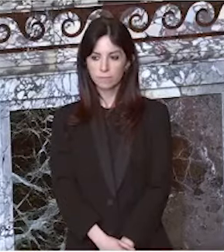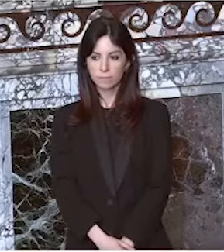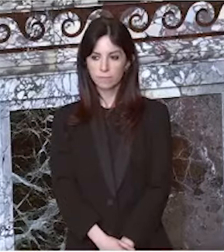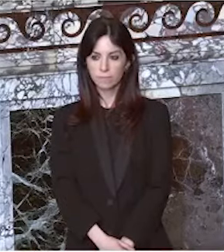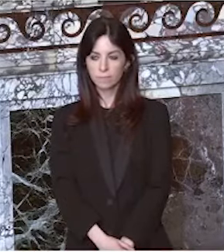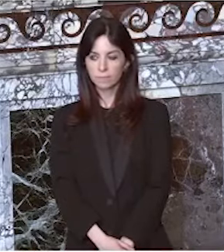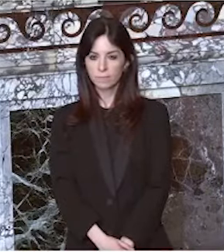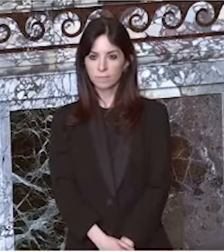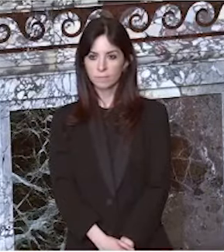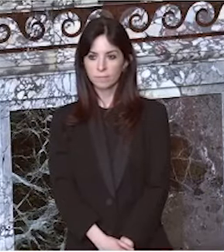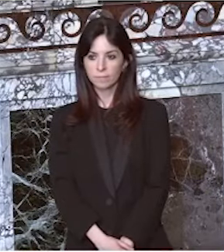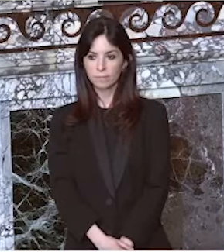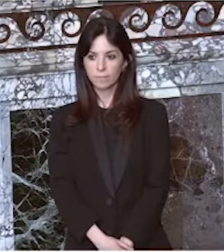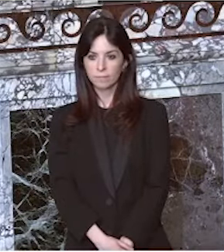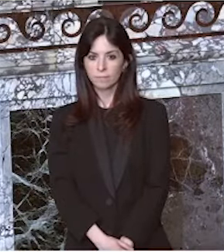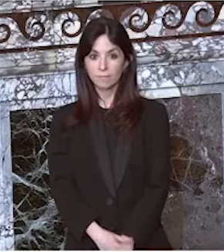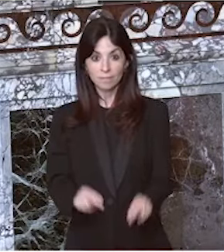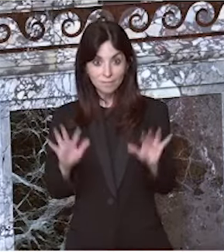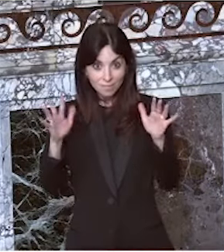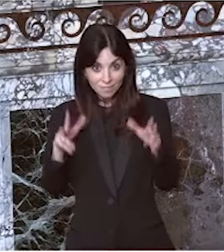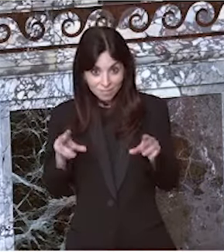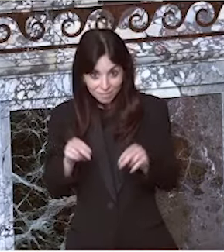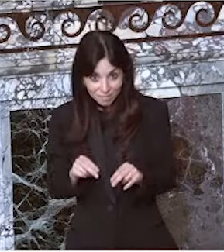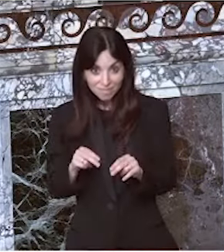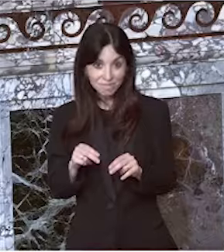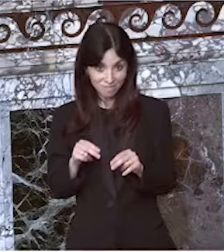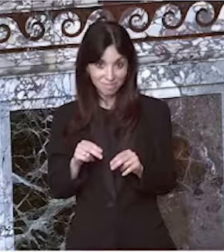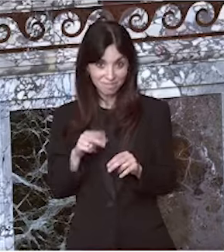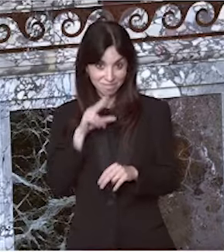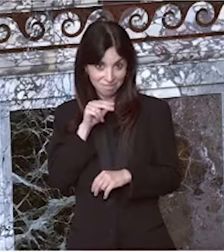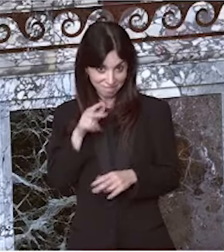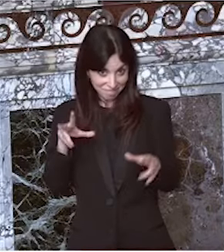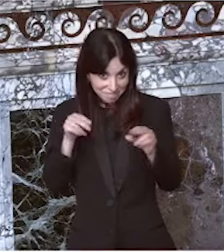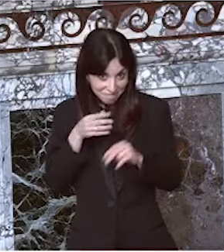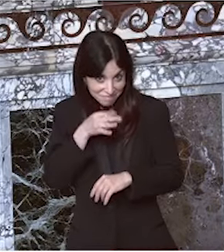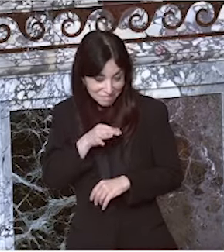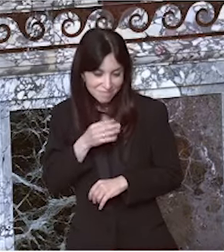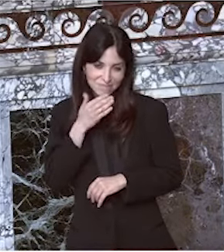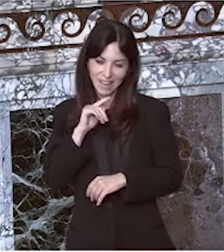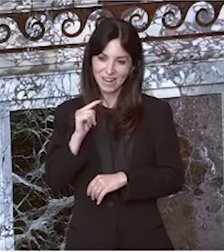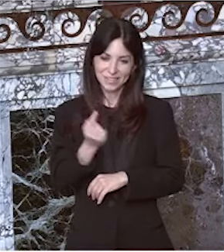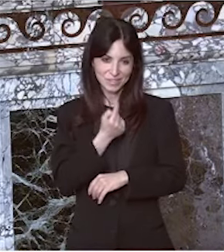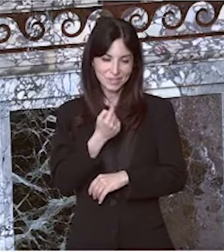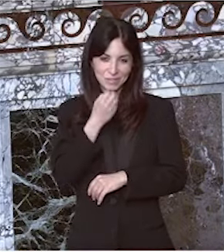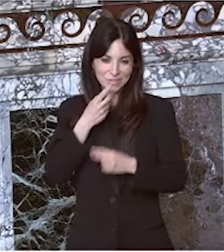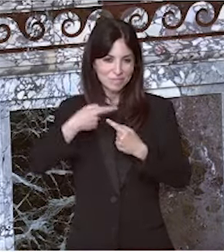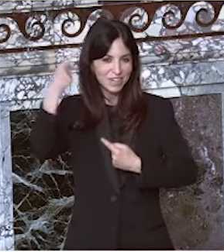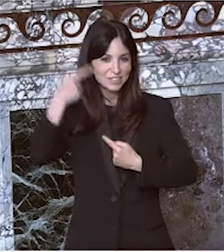Se applaudite ancora faccio il bis. Grazie a tutti e buona giornata.